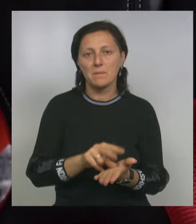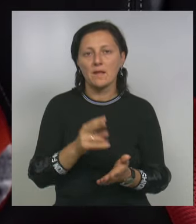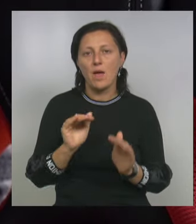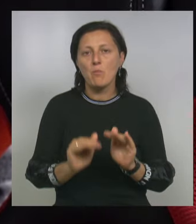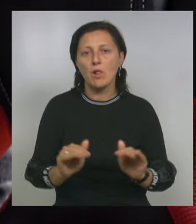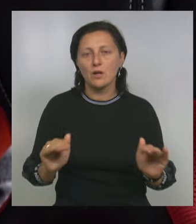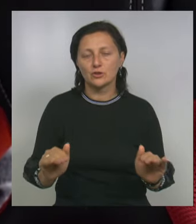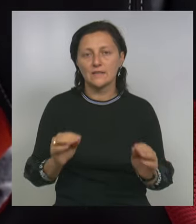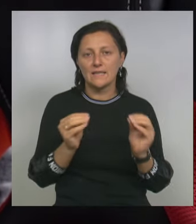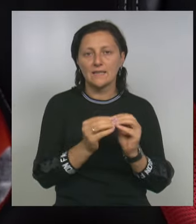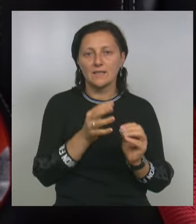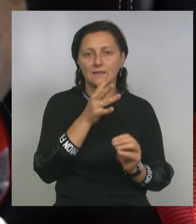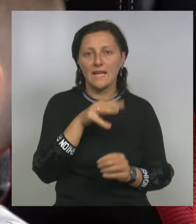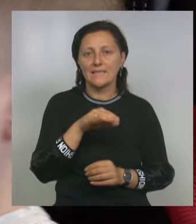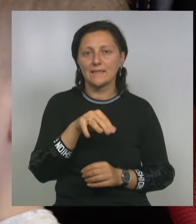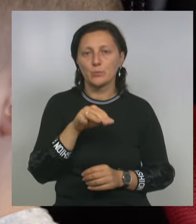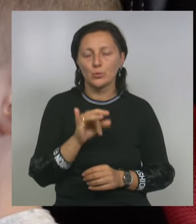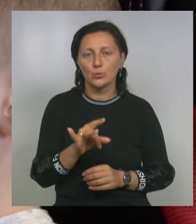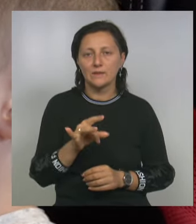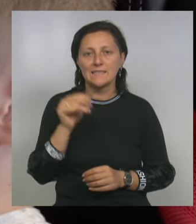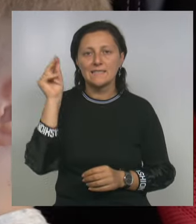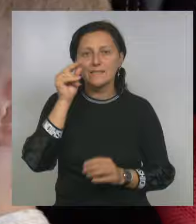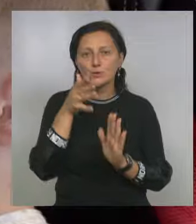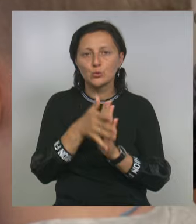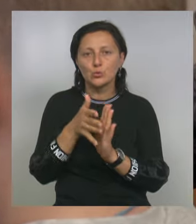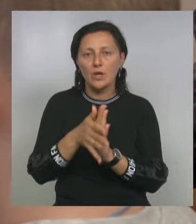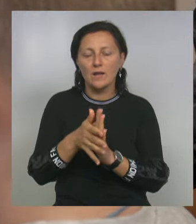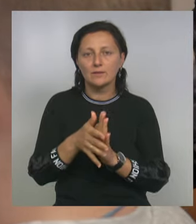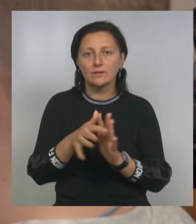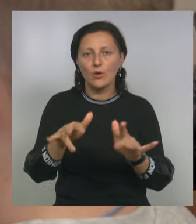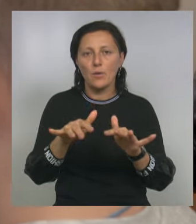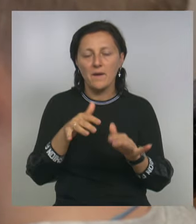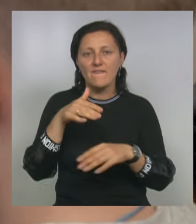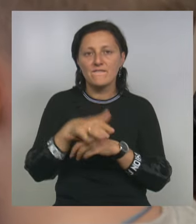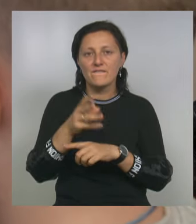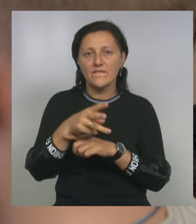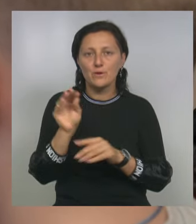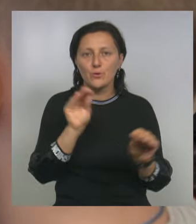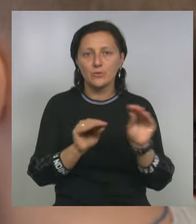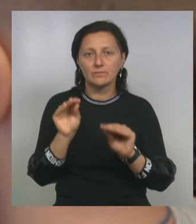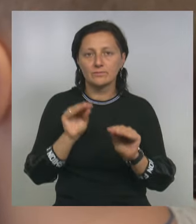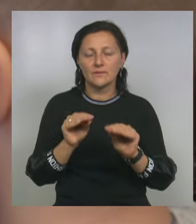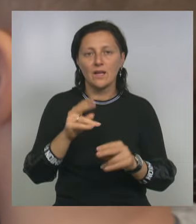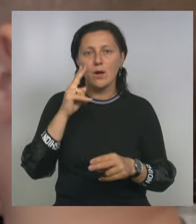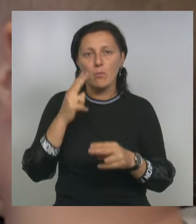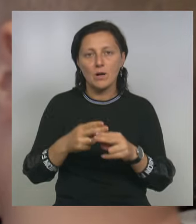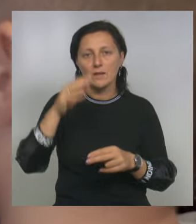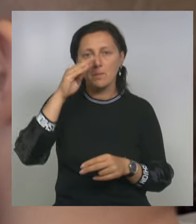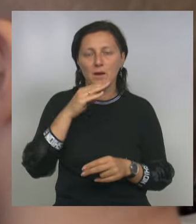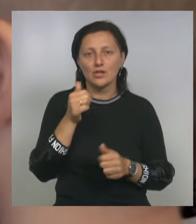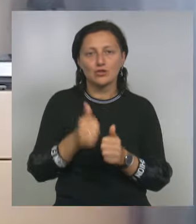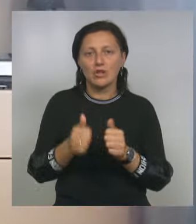пока младший, 10-летний Тимур, с увлечением изучает азы монтажа. Своими видео пополняет семейный архив. Братья и отец часто